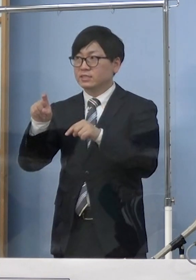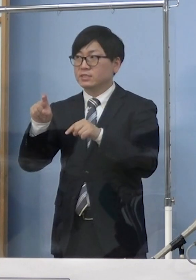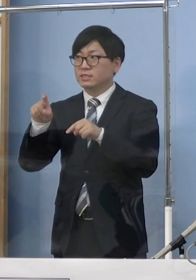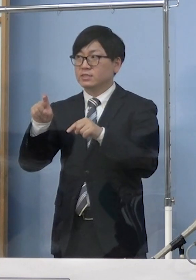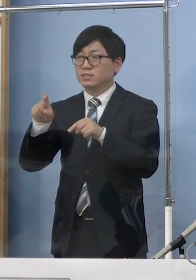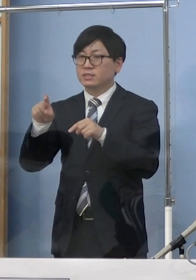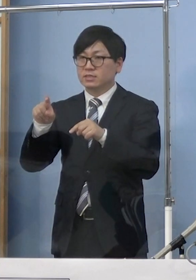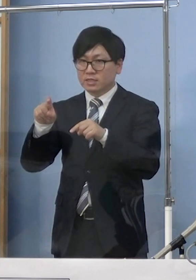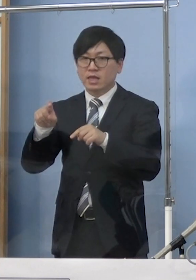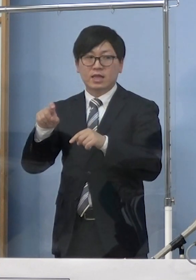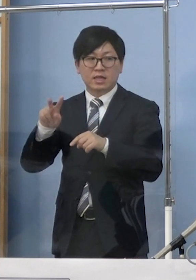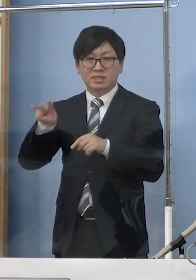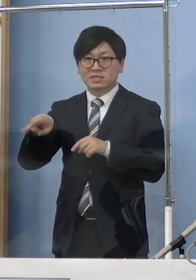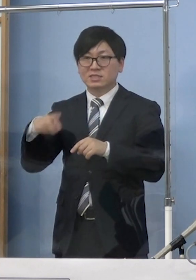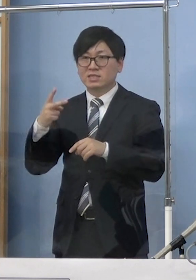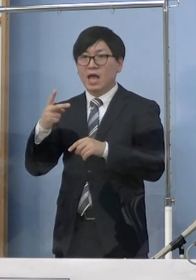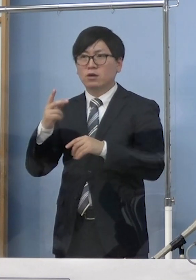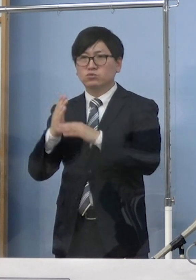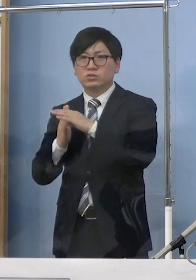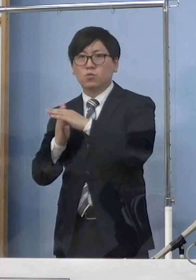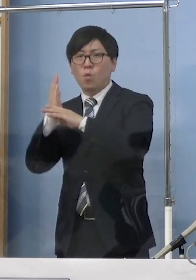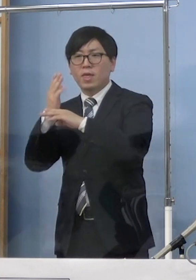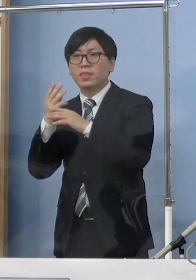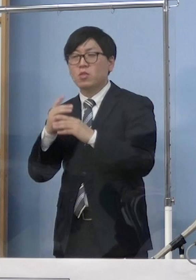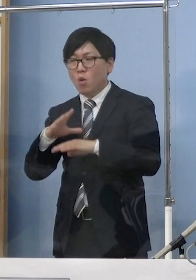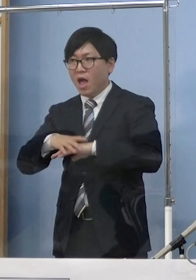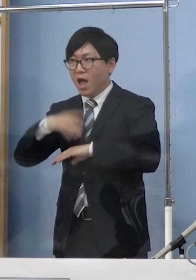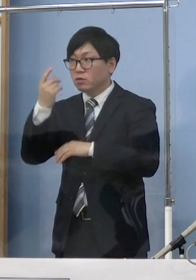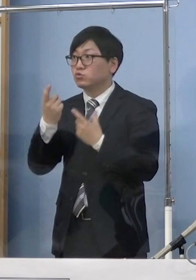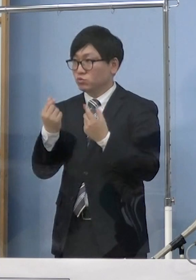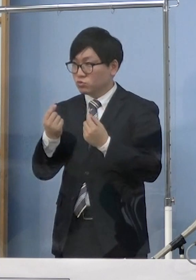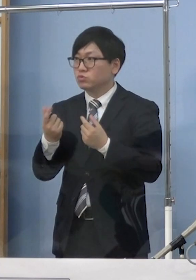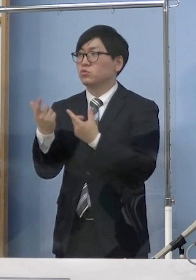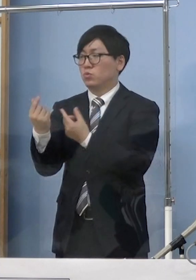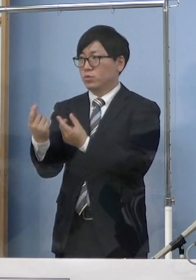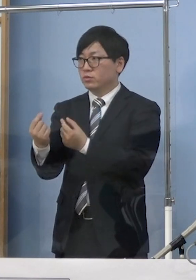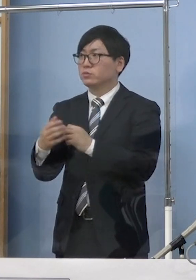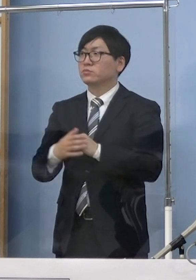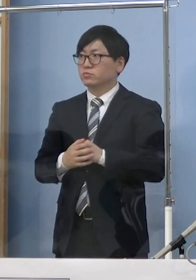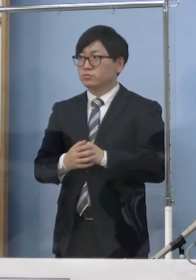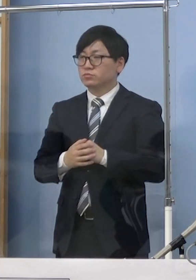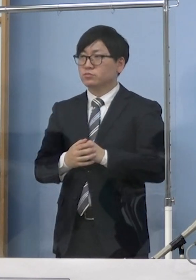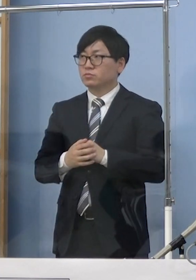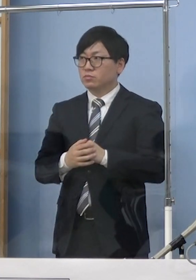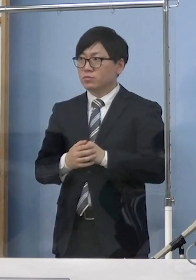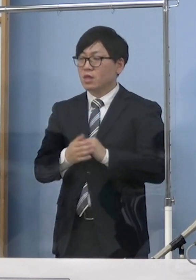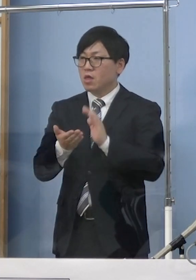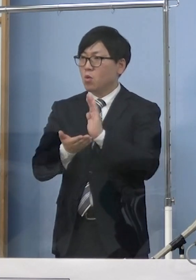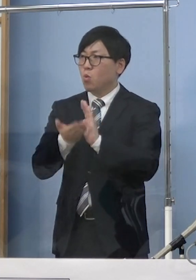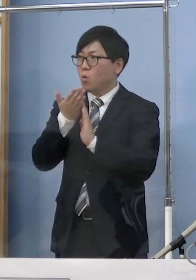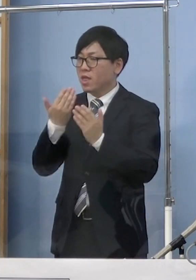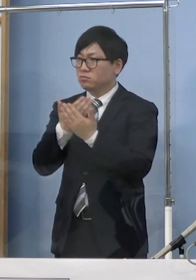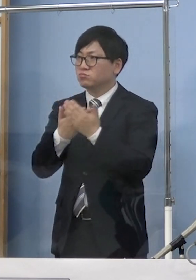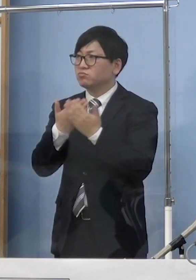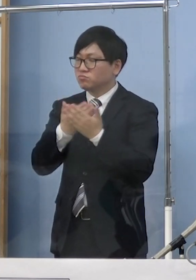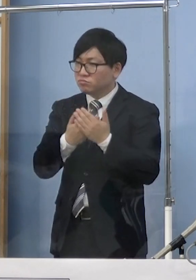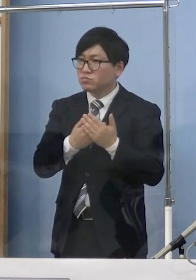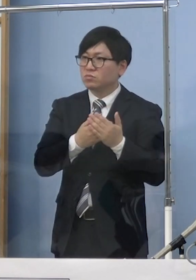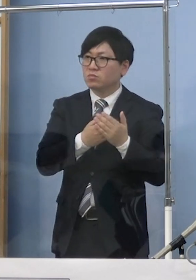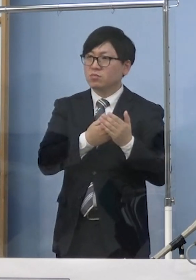るのは初めて、 そうです。 で、宿泊療者と入院患者合わせた数は